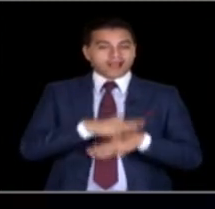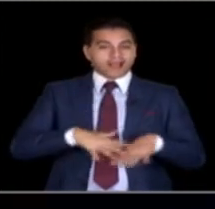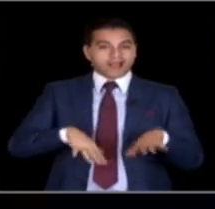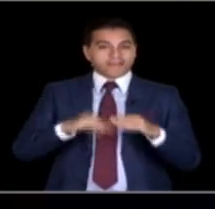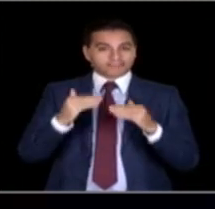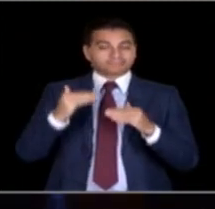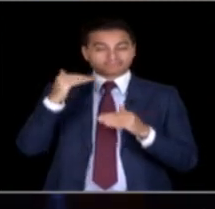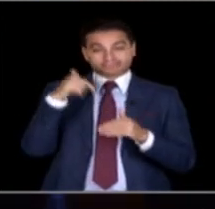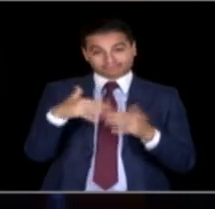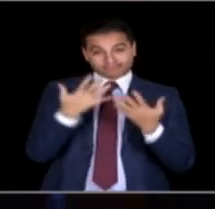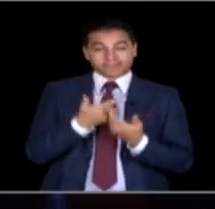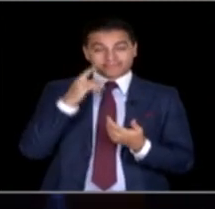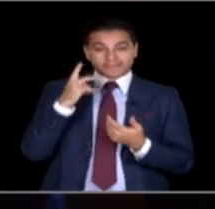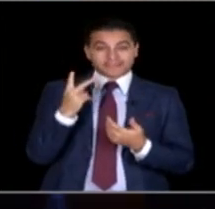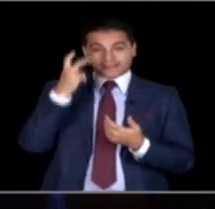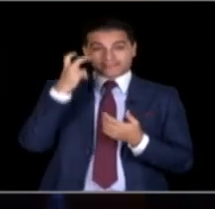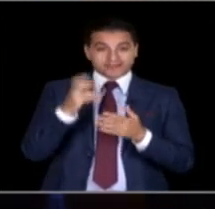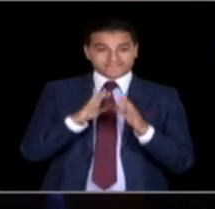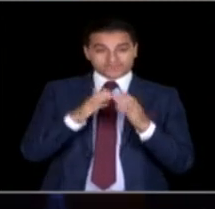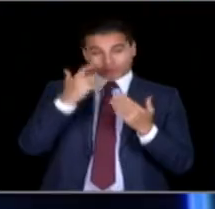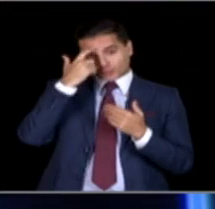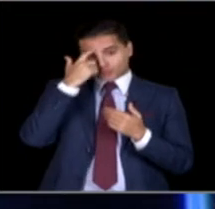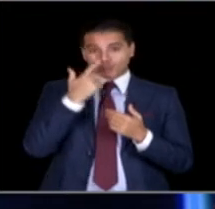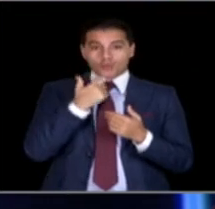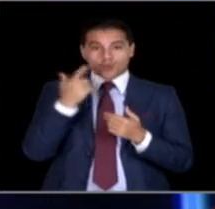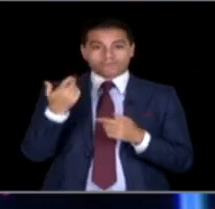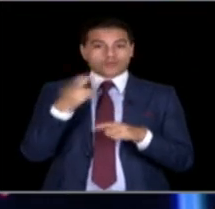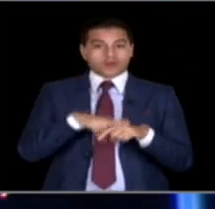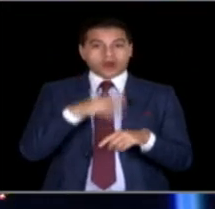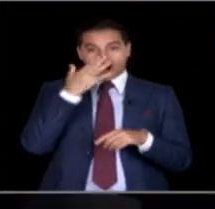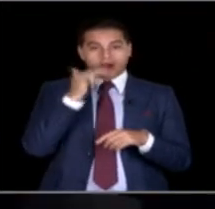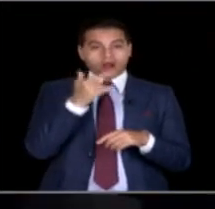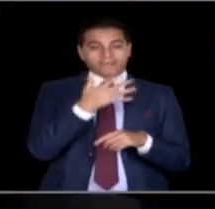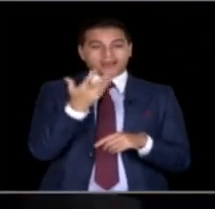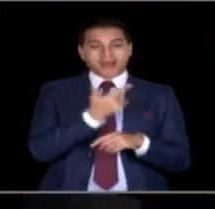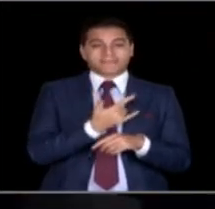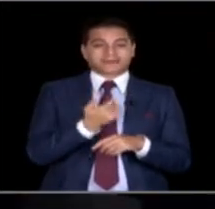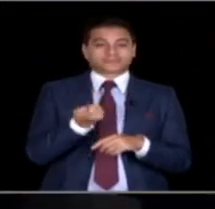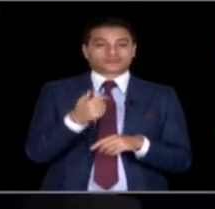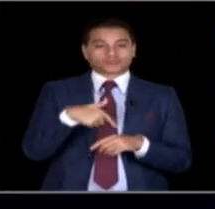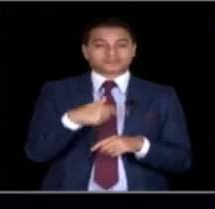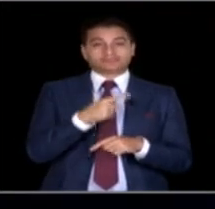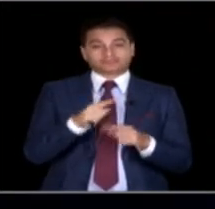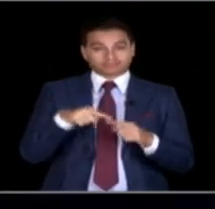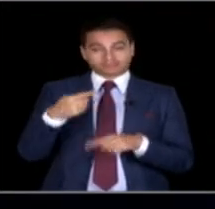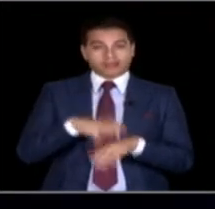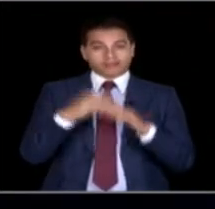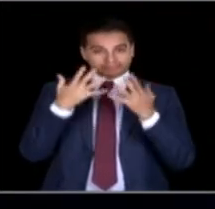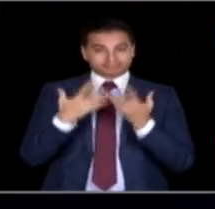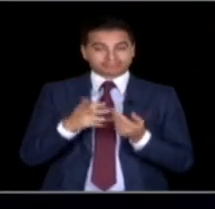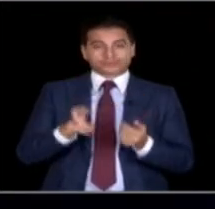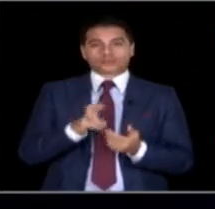إسلام. النتيجة 70 الهنود الحمر، العراب 65. قدرات